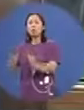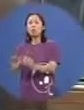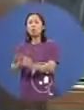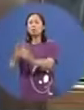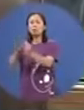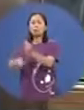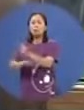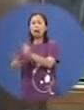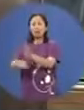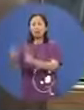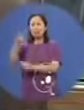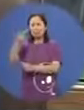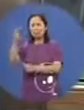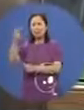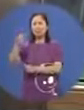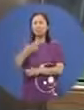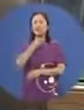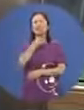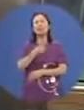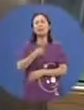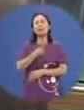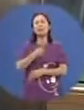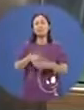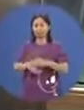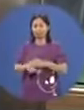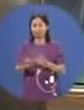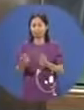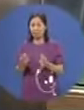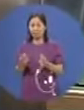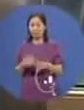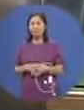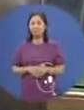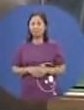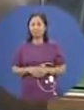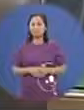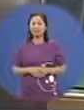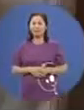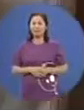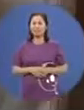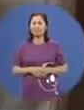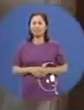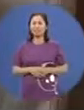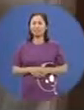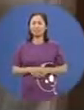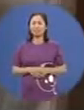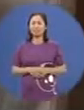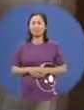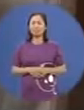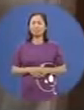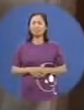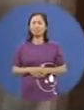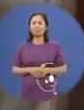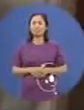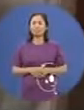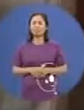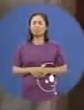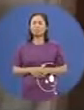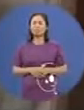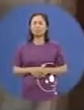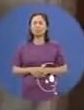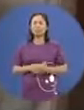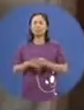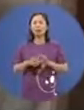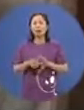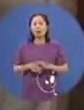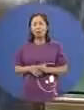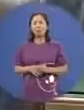になりたいと、 はい、 子育て環境ナンバーを目指すと、こういうのが我々の目標なんですね、 は い、でこれまさに子育て環境ですよね、